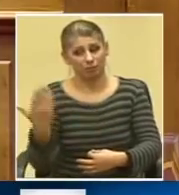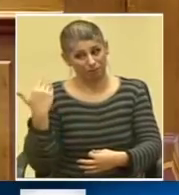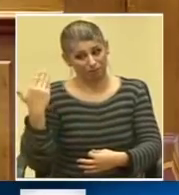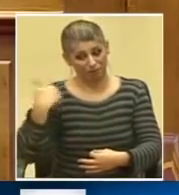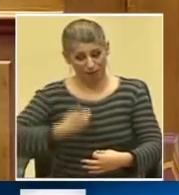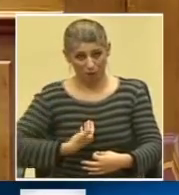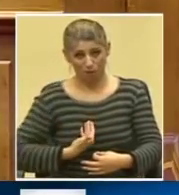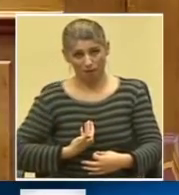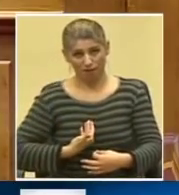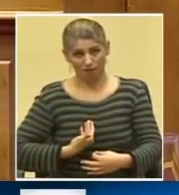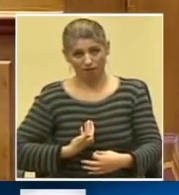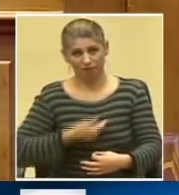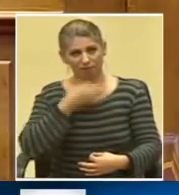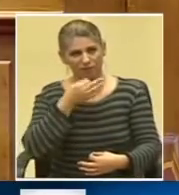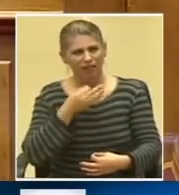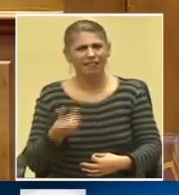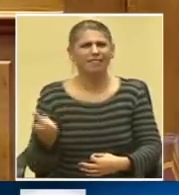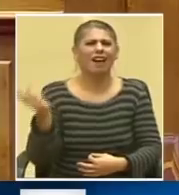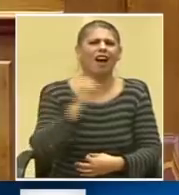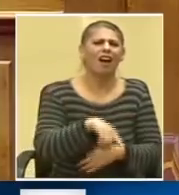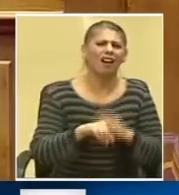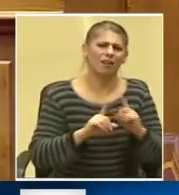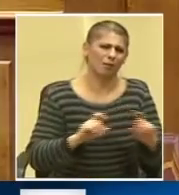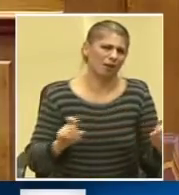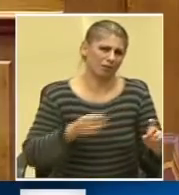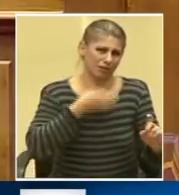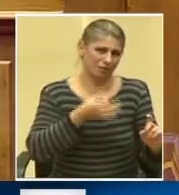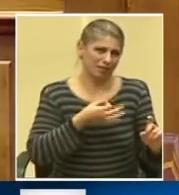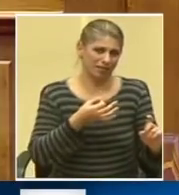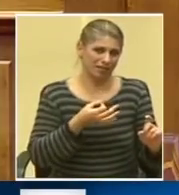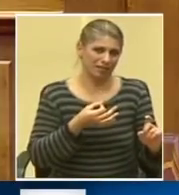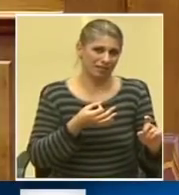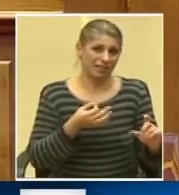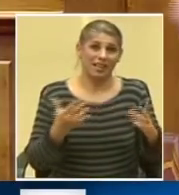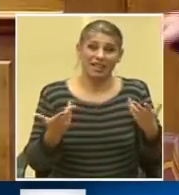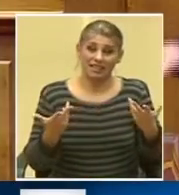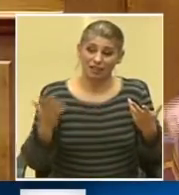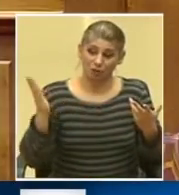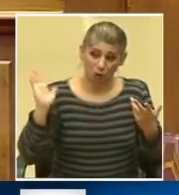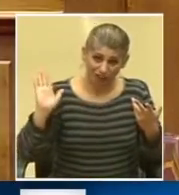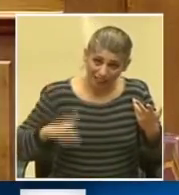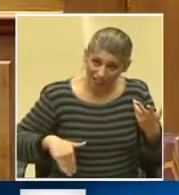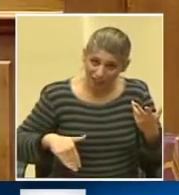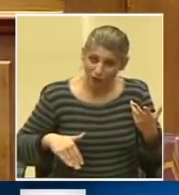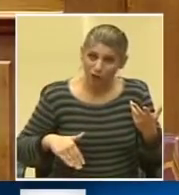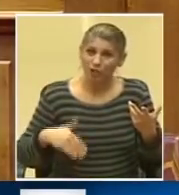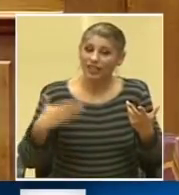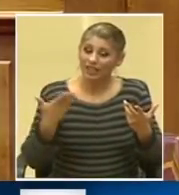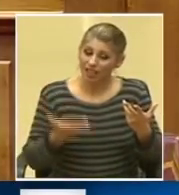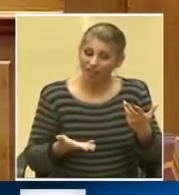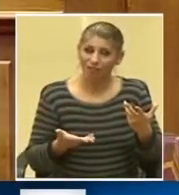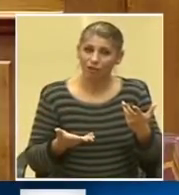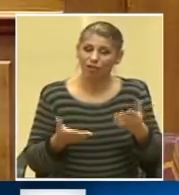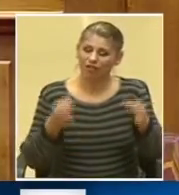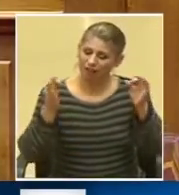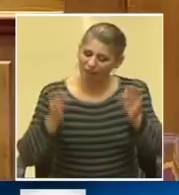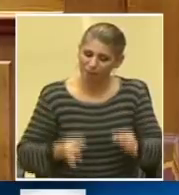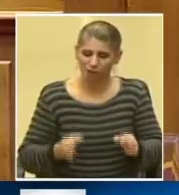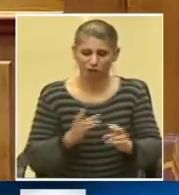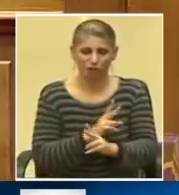μένα για άλλα πράγματα μίλησαν. Γιατί στο τέλος, και αυτό θα είναι απολύτως